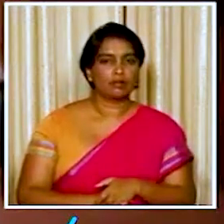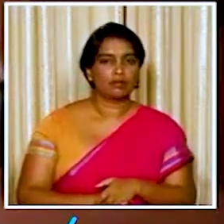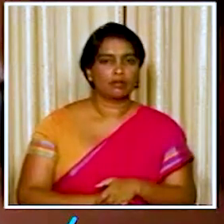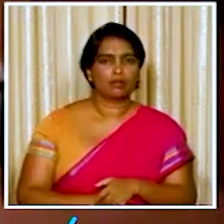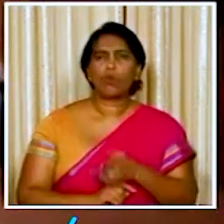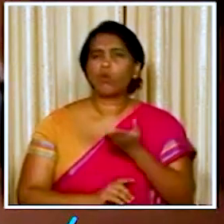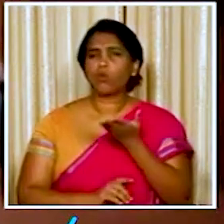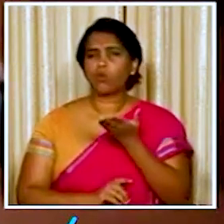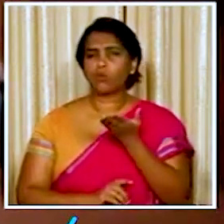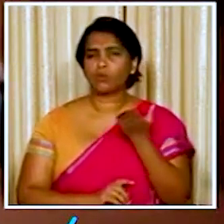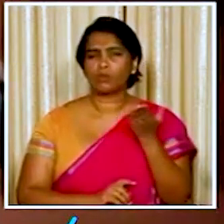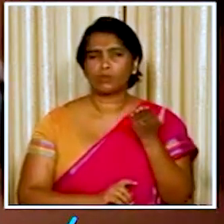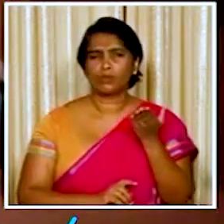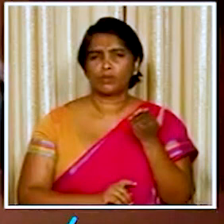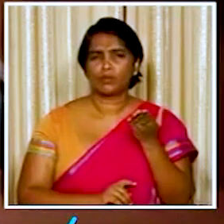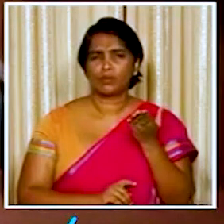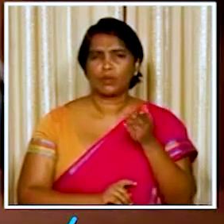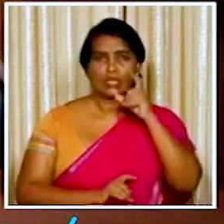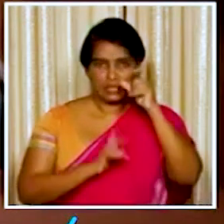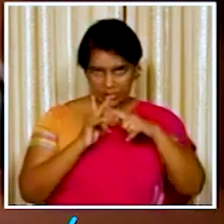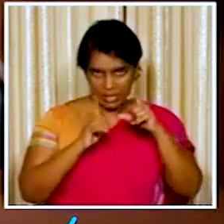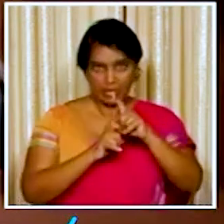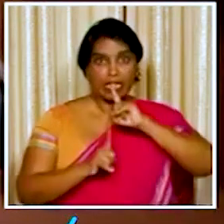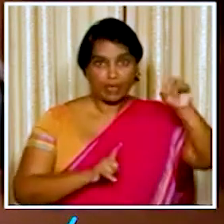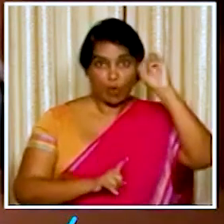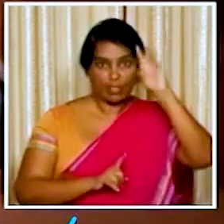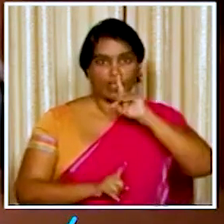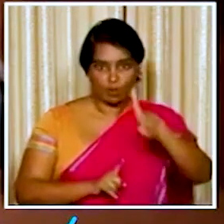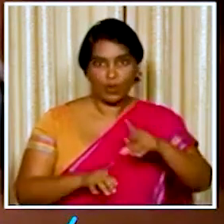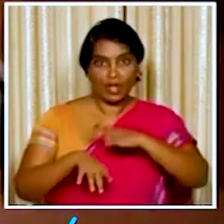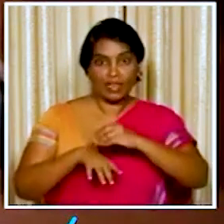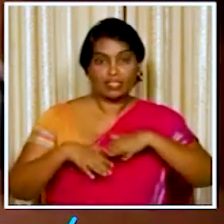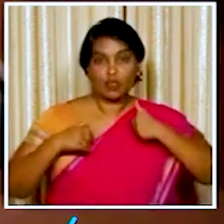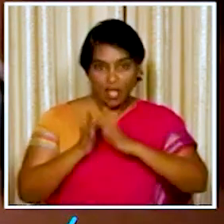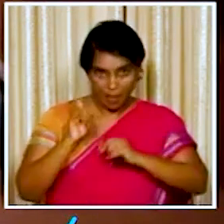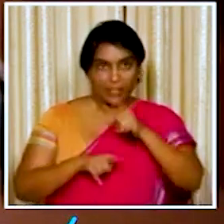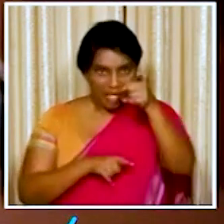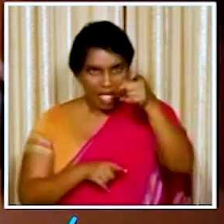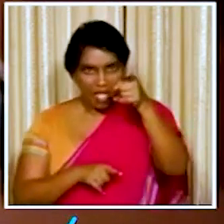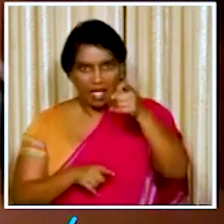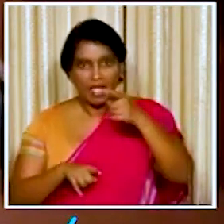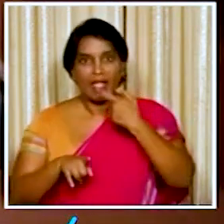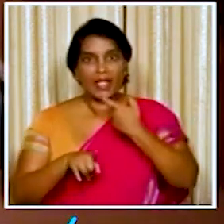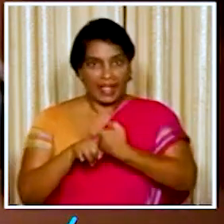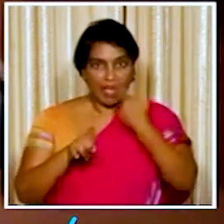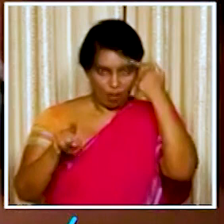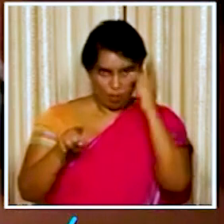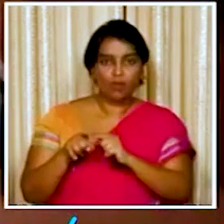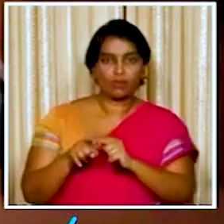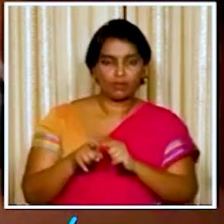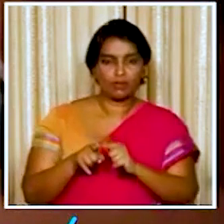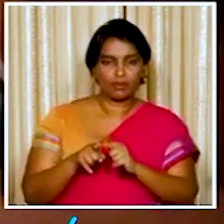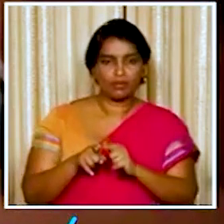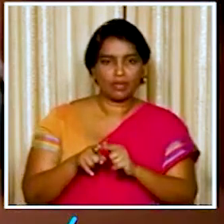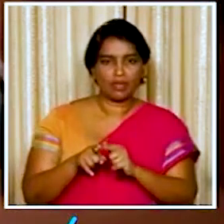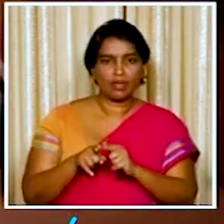කවුද? එතුමාගේ දැන් ඔයා අර CID එකට ගිහපගෙන ආනේ දුදේ මේ කෙහෙලියට විරුද්ධව. එයාද? කෙහෙලියට විරුද්ධද කී?